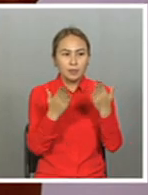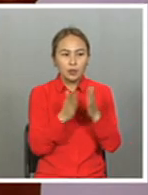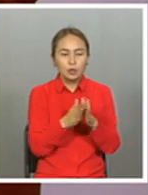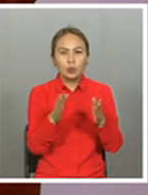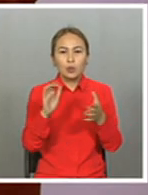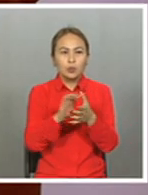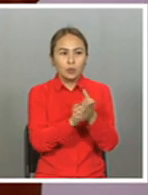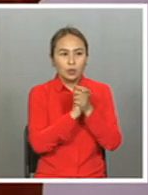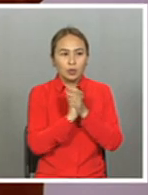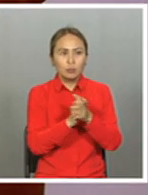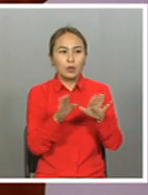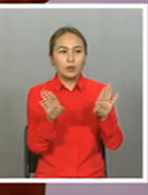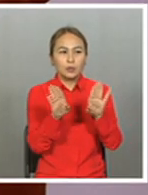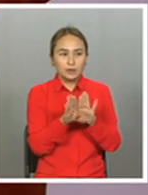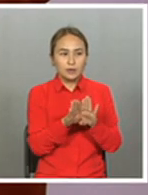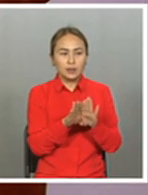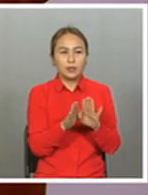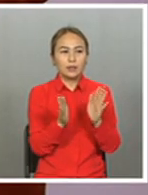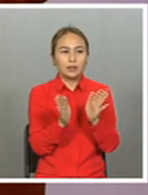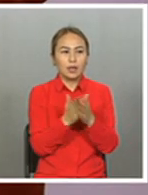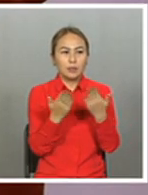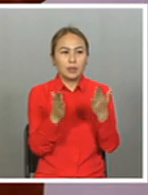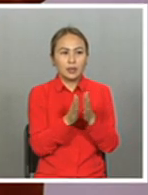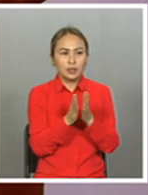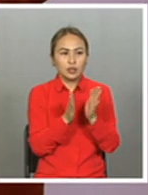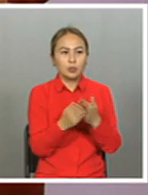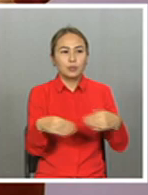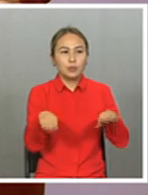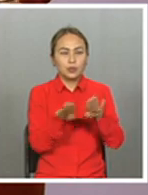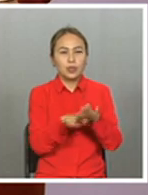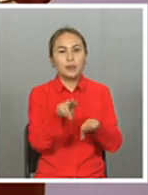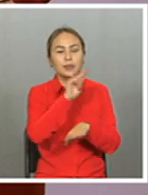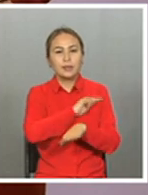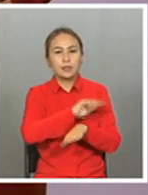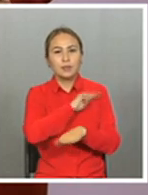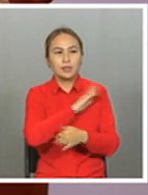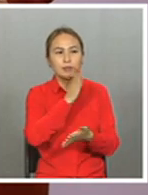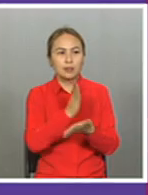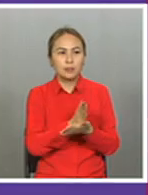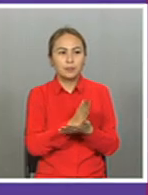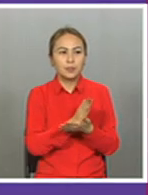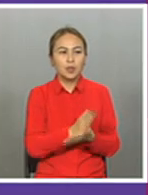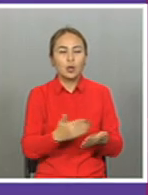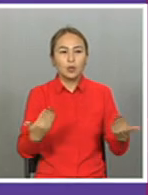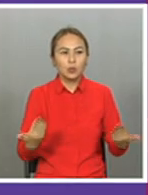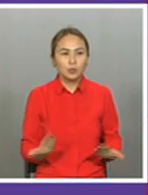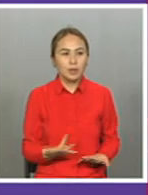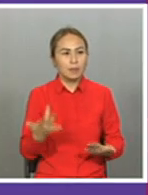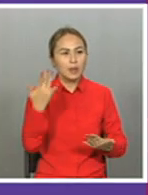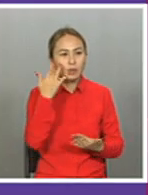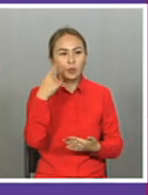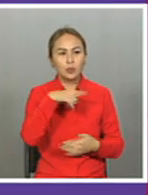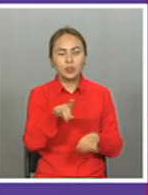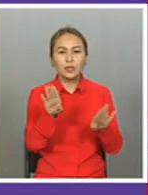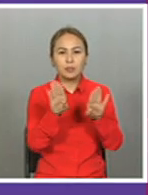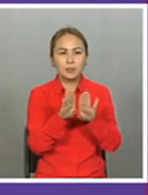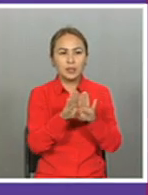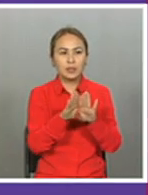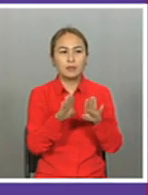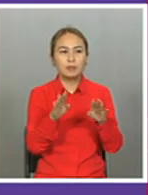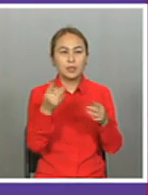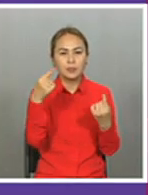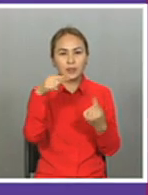кітаппен дос болуға баулайтын кітапханашы мұнда қызмет етеді. Өмір мәні өнер